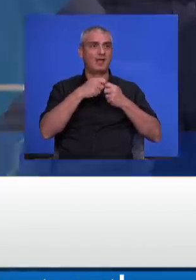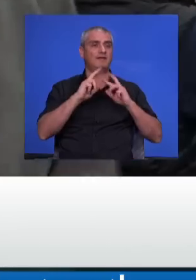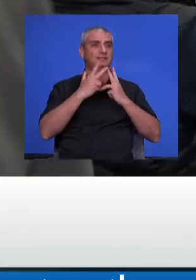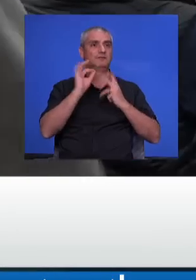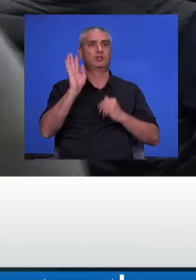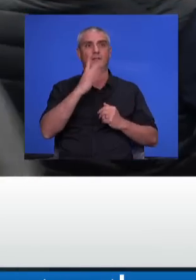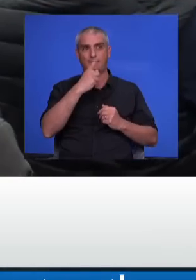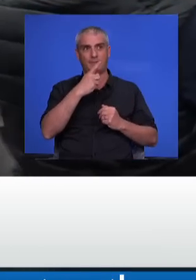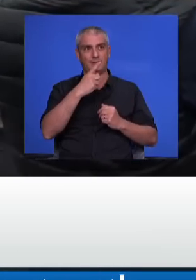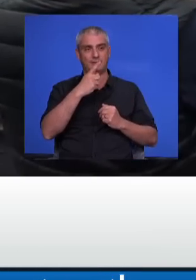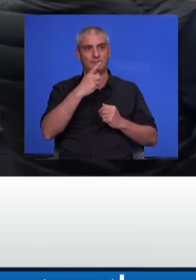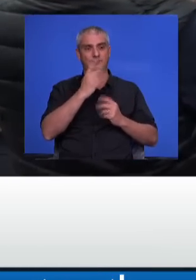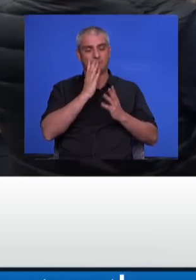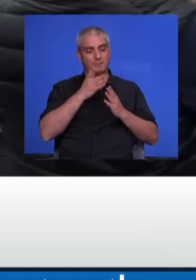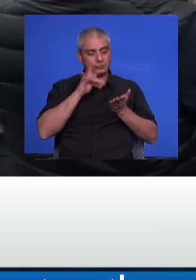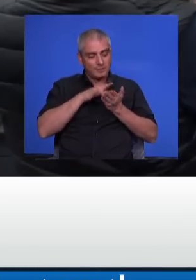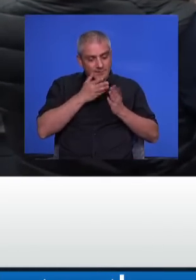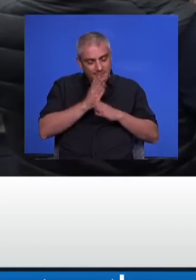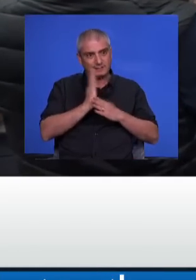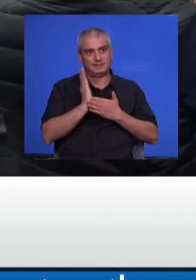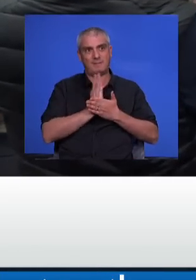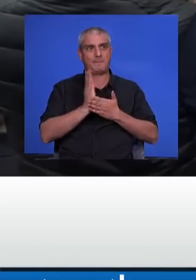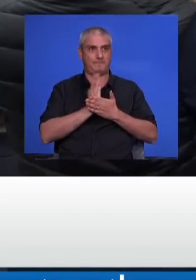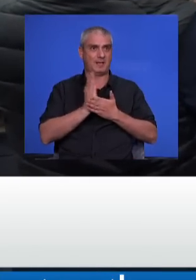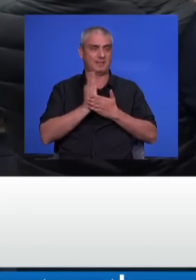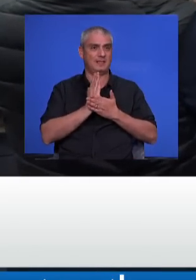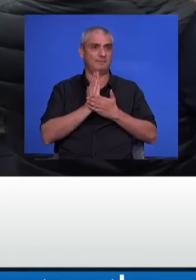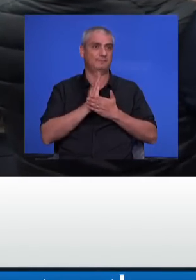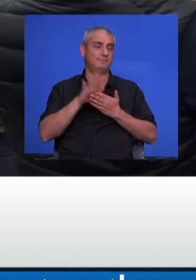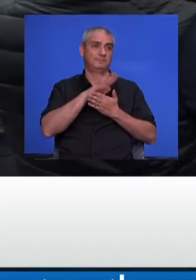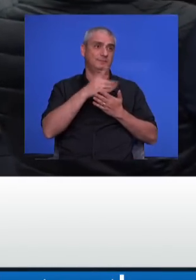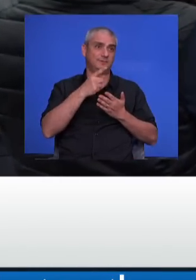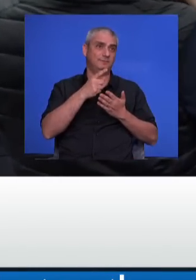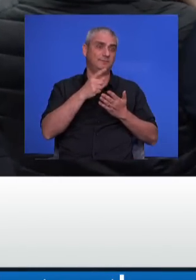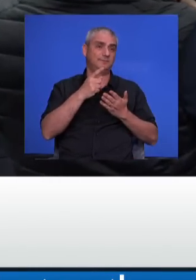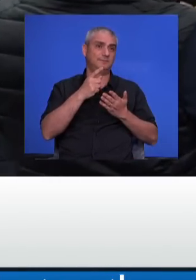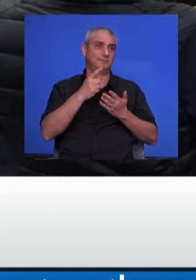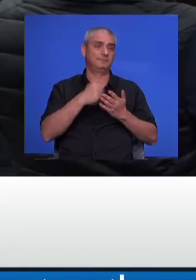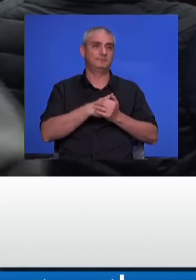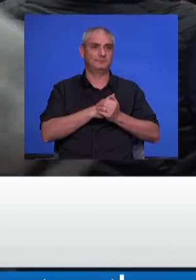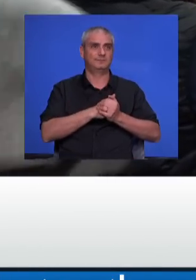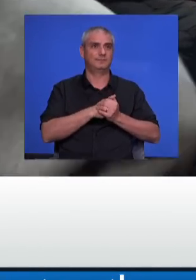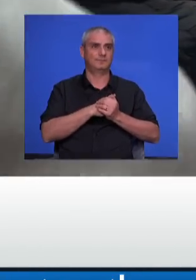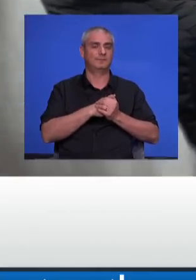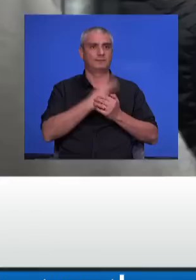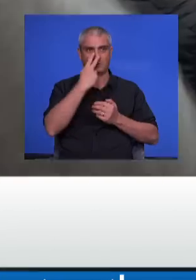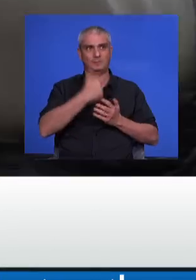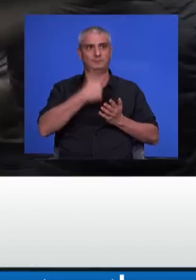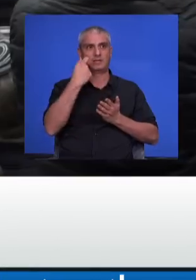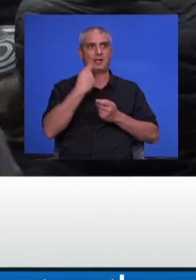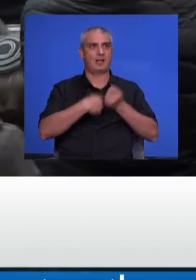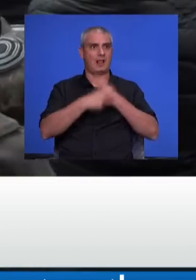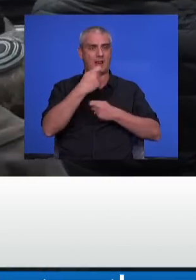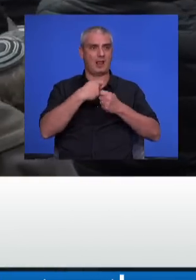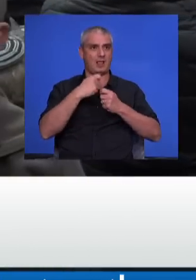נתניהו עומדים בכניסה, ככה מכינים את הגזרה. אנחנו רואים את שר הכלכלה ניר